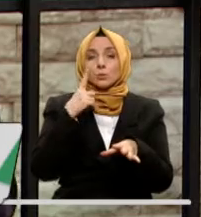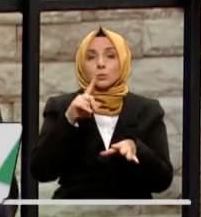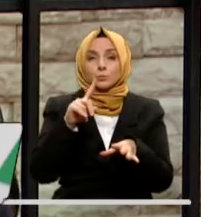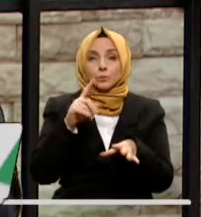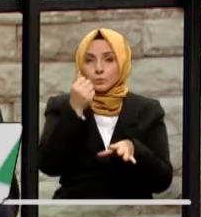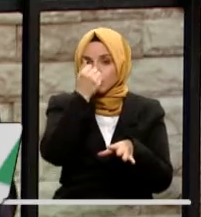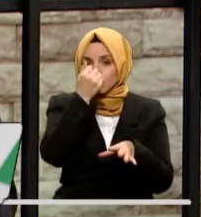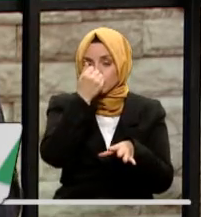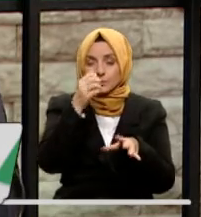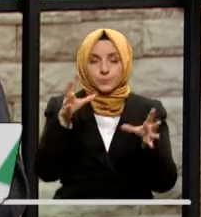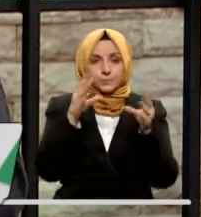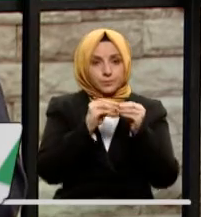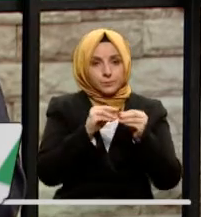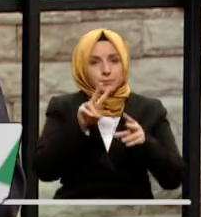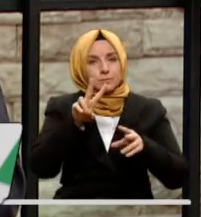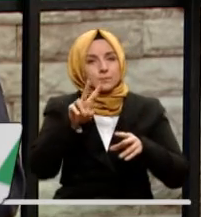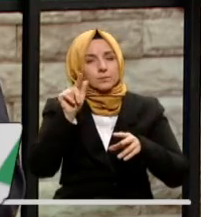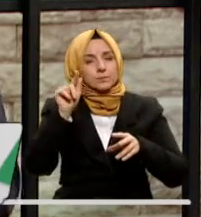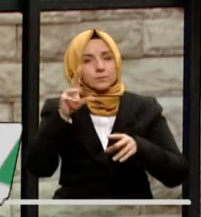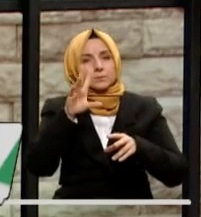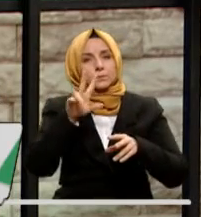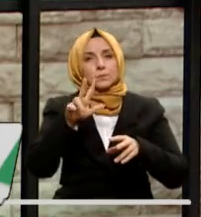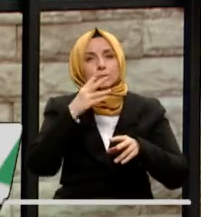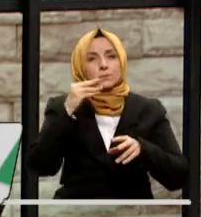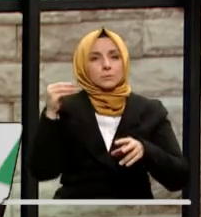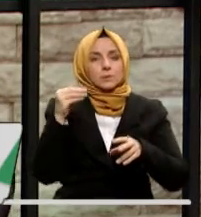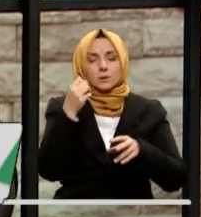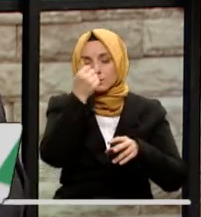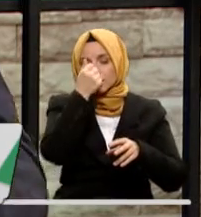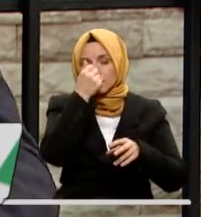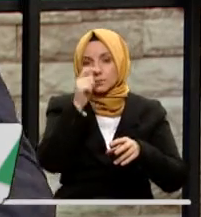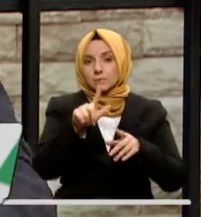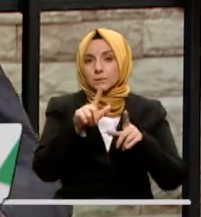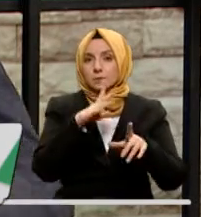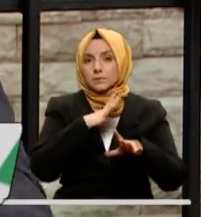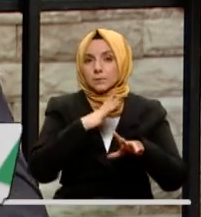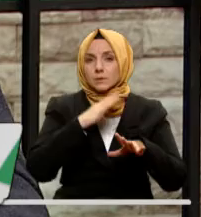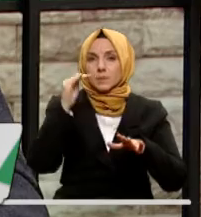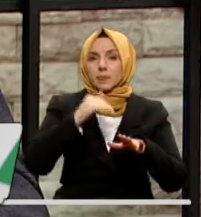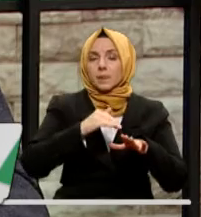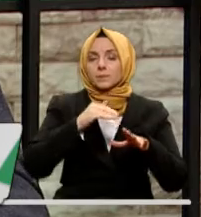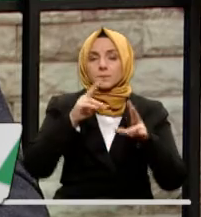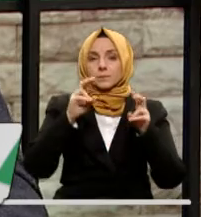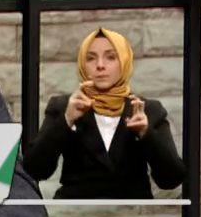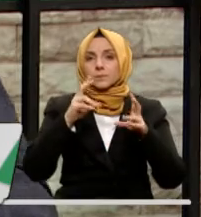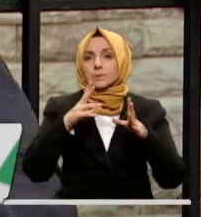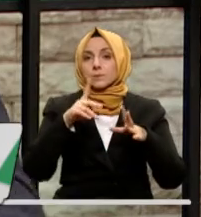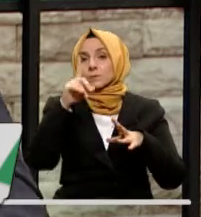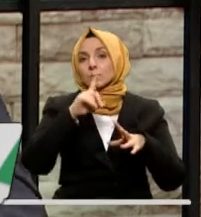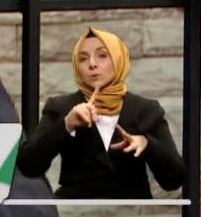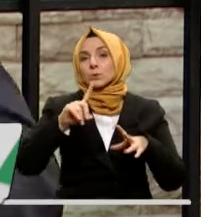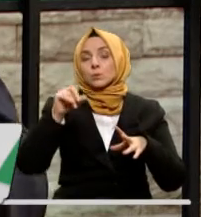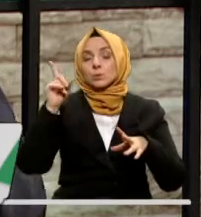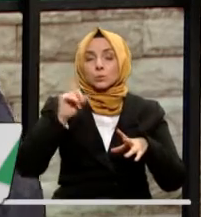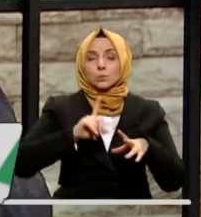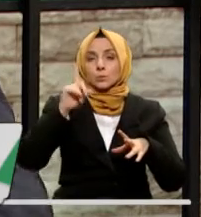yine 2,3 milyon ihtiyaç vardı yani 10 gelen dokuzuna kan yok deniyordu o zamanlar Geldiğimiz noktada neredeyse yüzde yüzünü